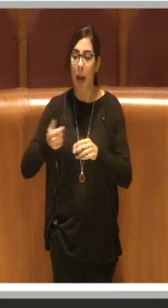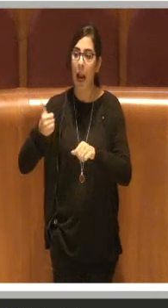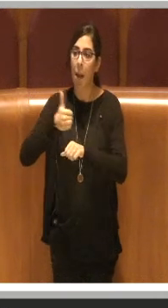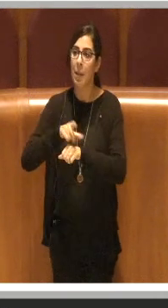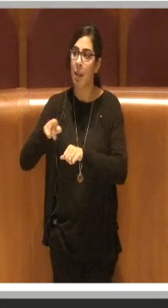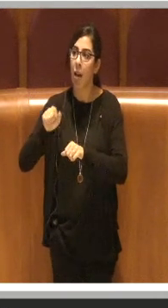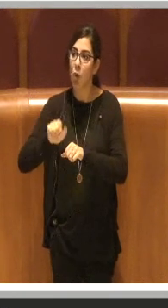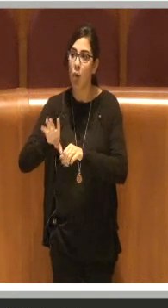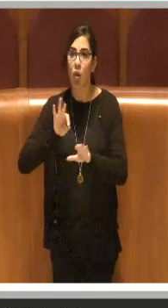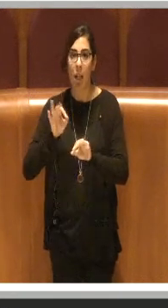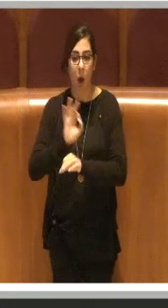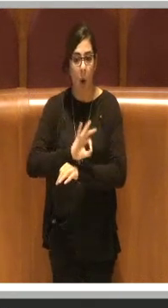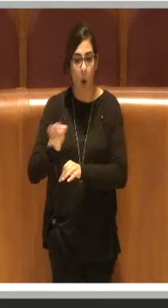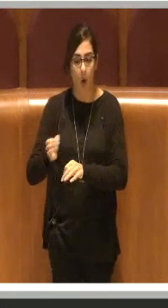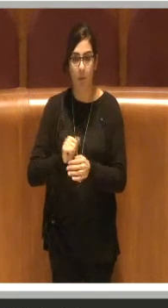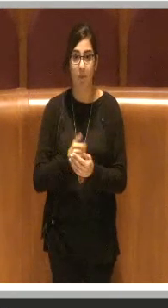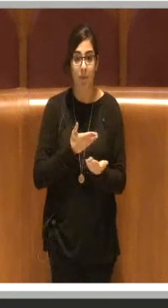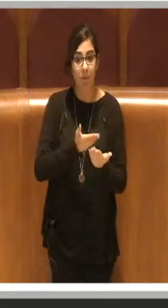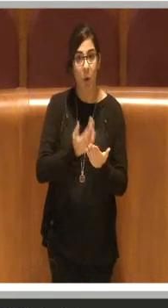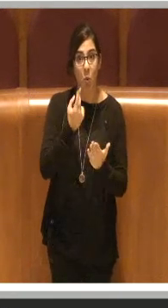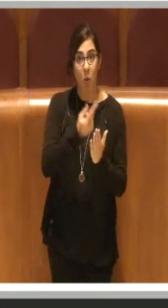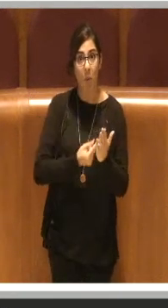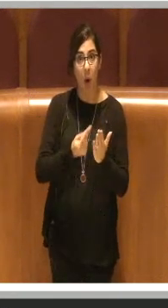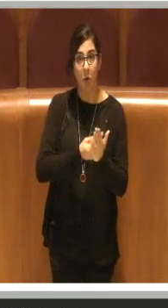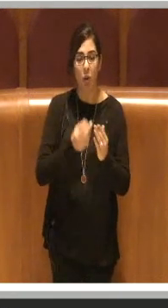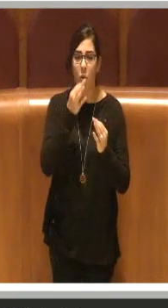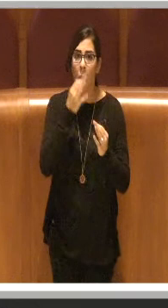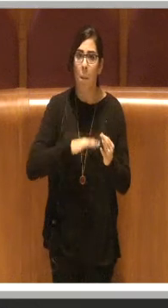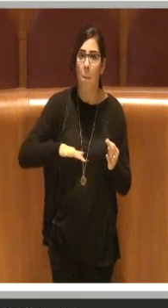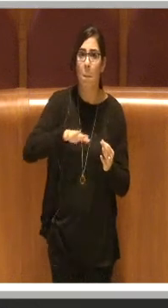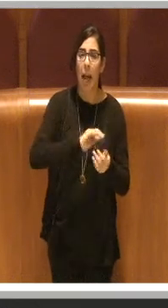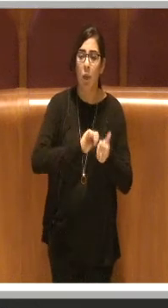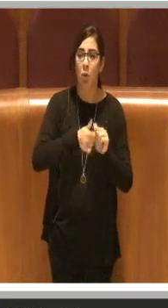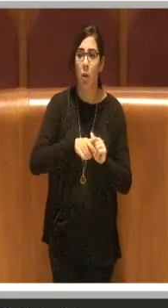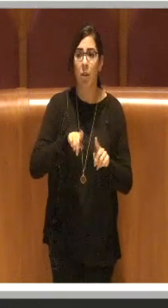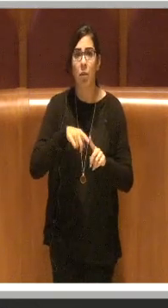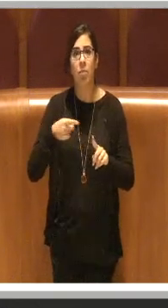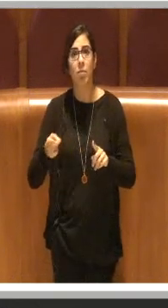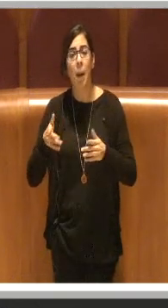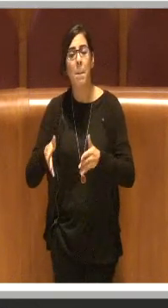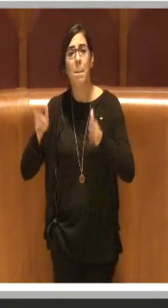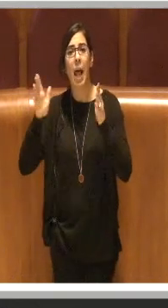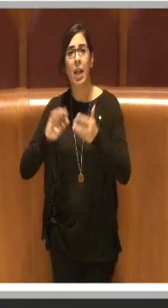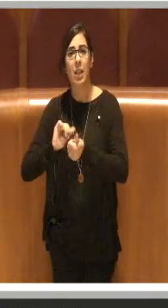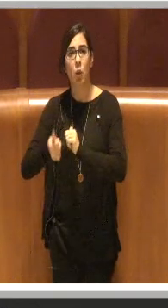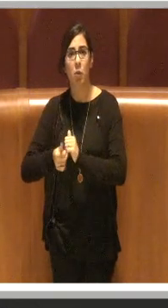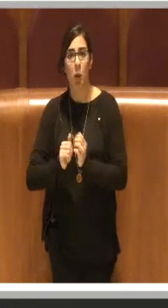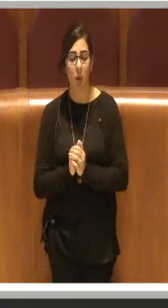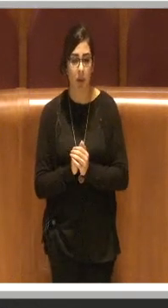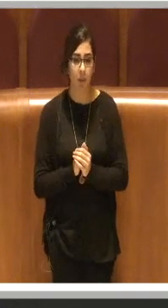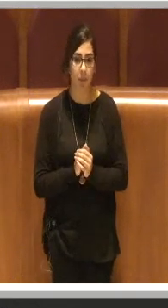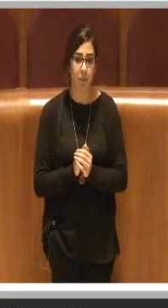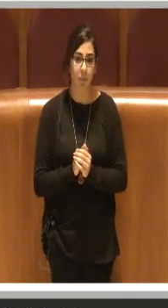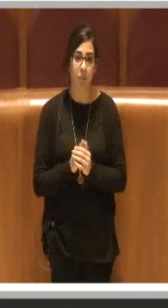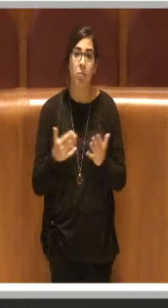una preferenza. Uno relativo a un parco sportivo, l'altro relativo a un palazzetto dello sport.